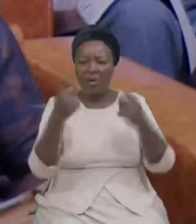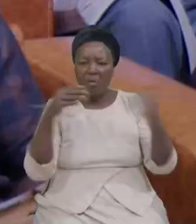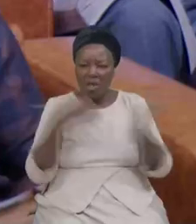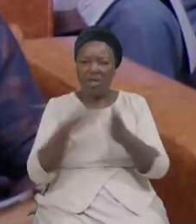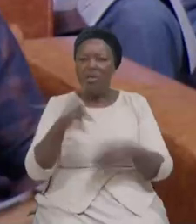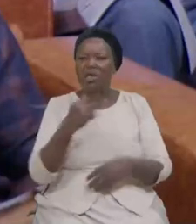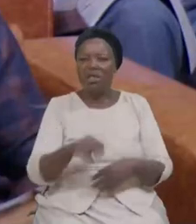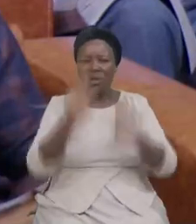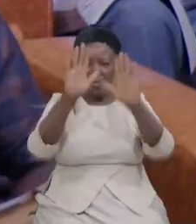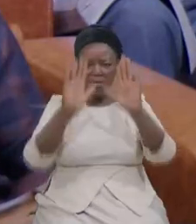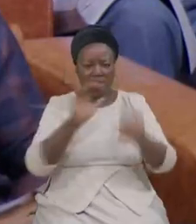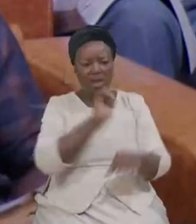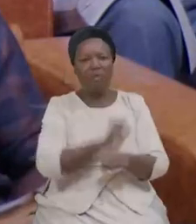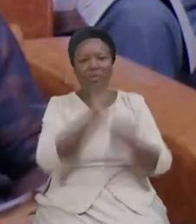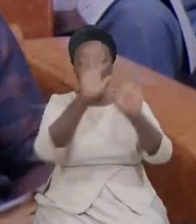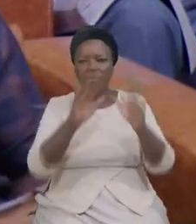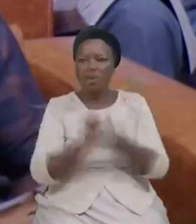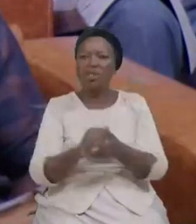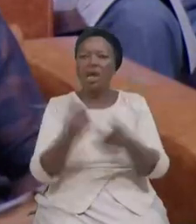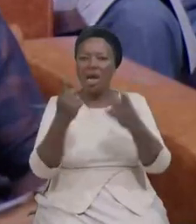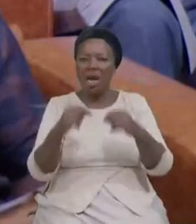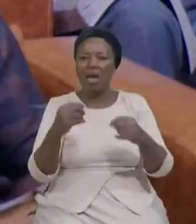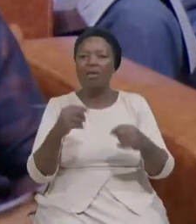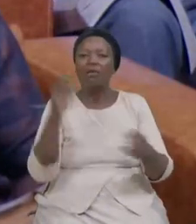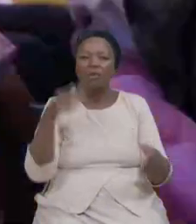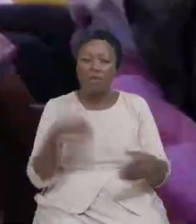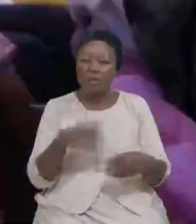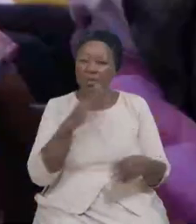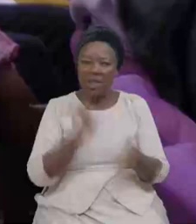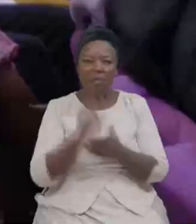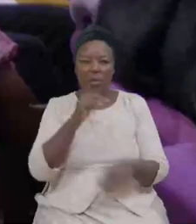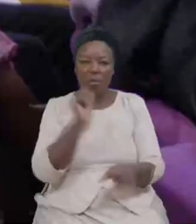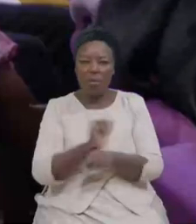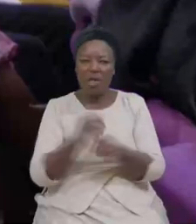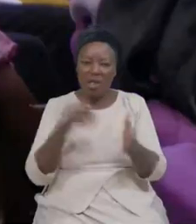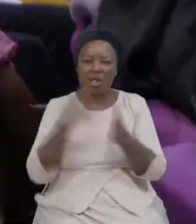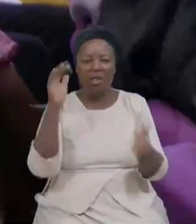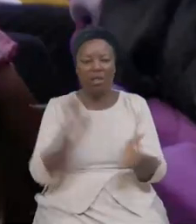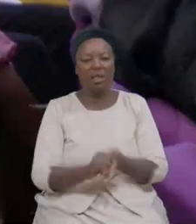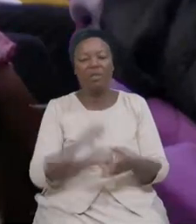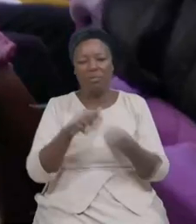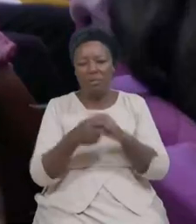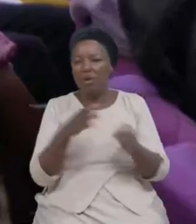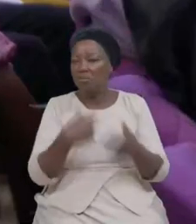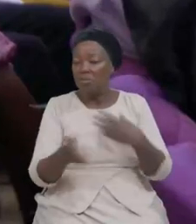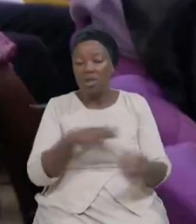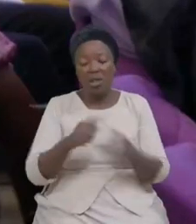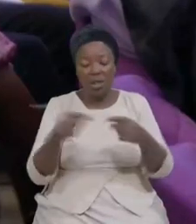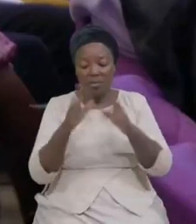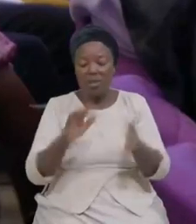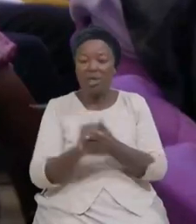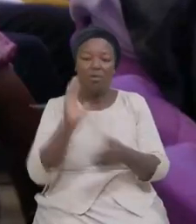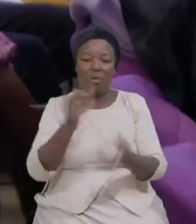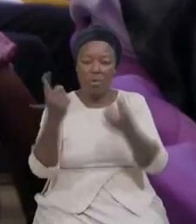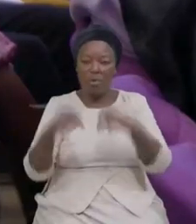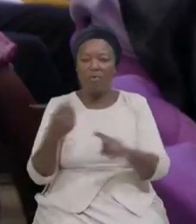ce type de montagne. Et quel que soit l'inimitié qui survient de n'importe quel homme ou n'importe quelle femme ou de